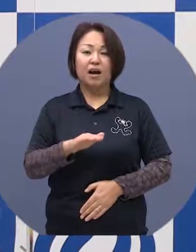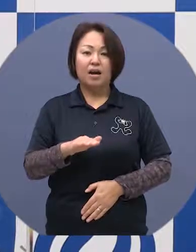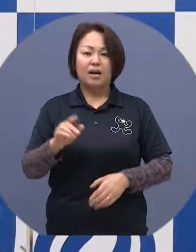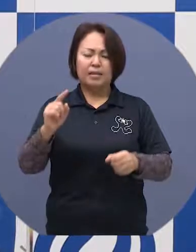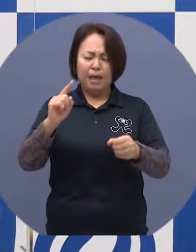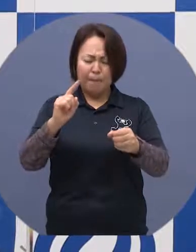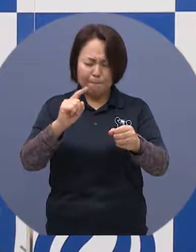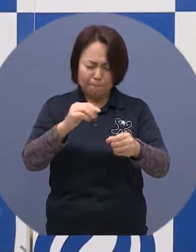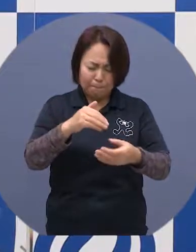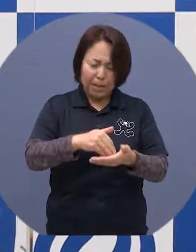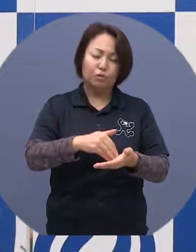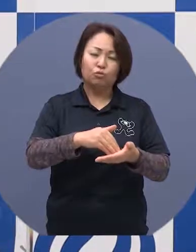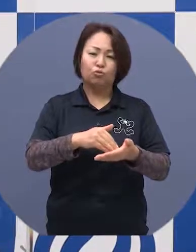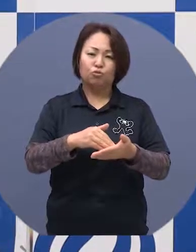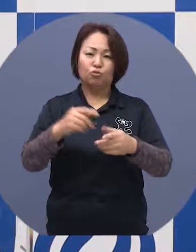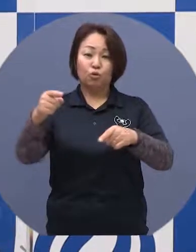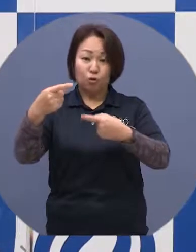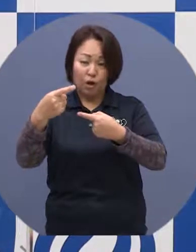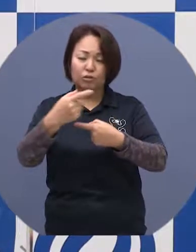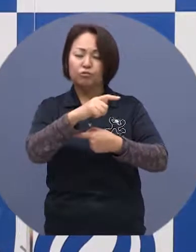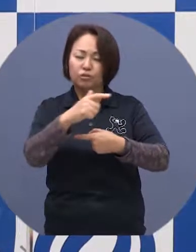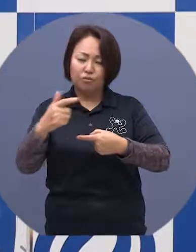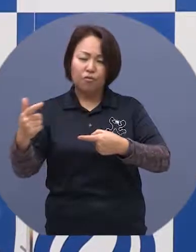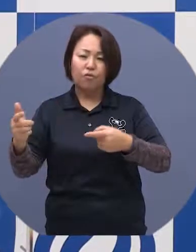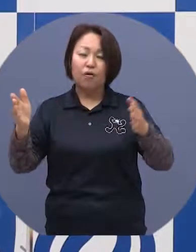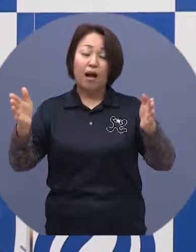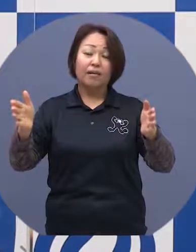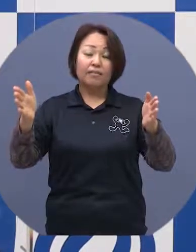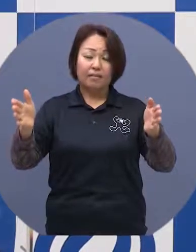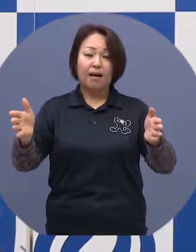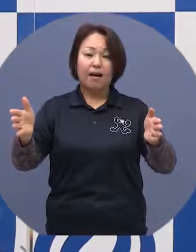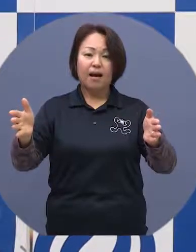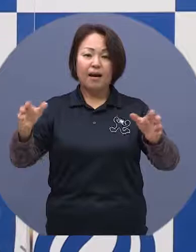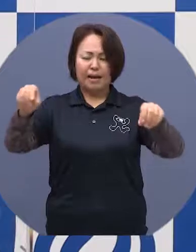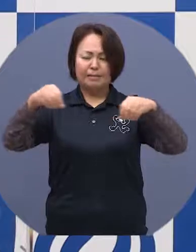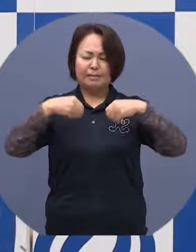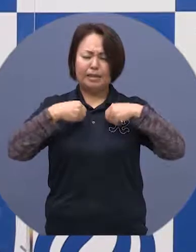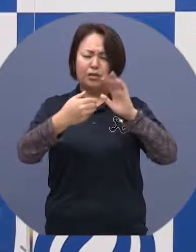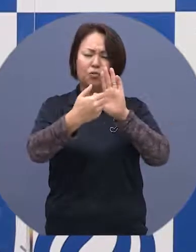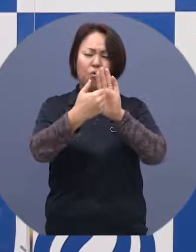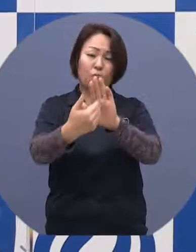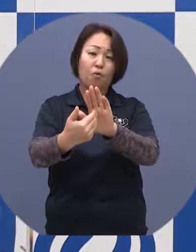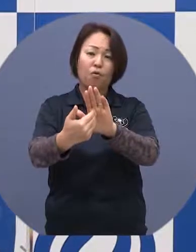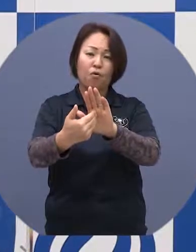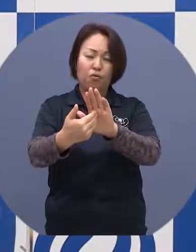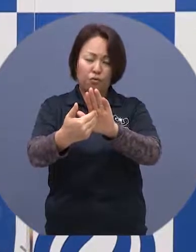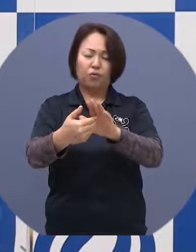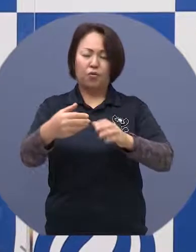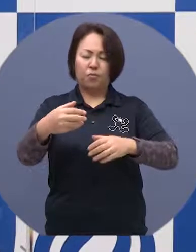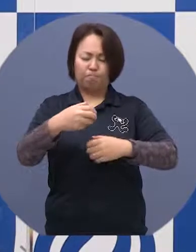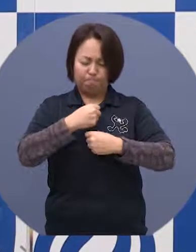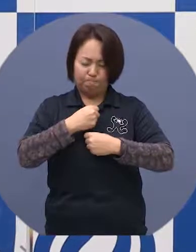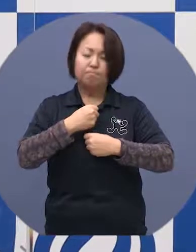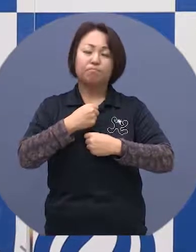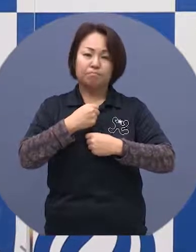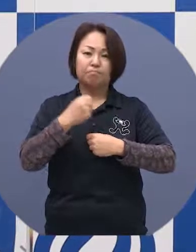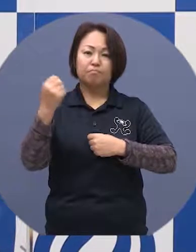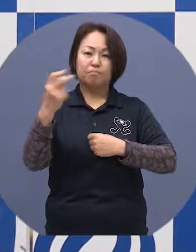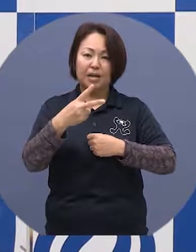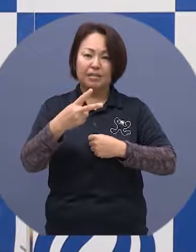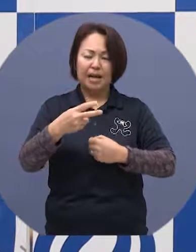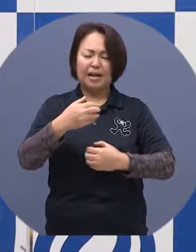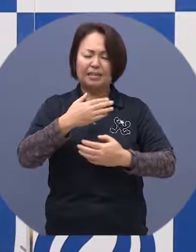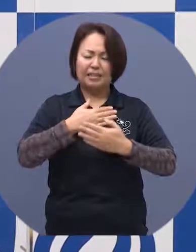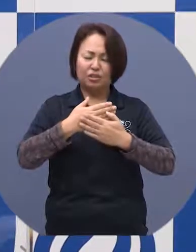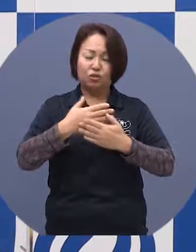年末年始感染予防の徹底に加えまして規制や移動の自粛などお一人おひとりが高い緊張